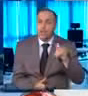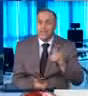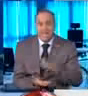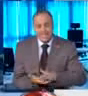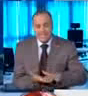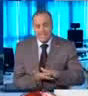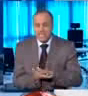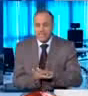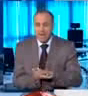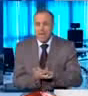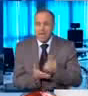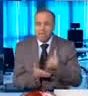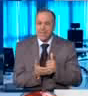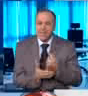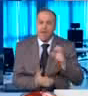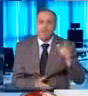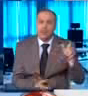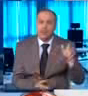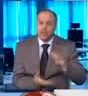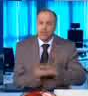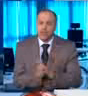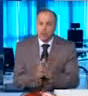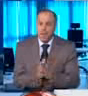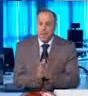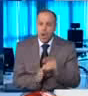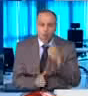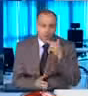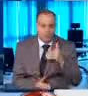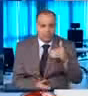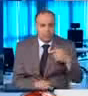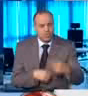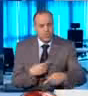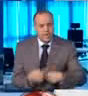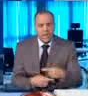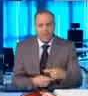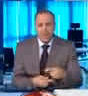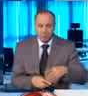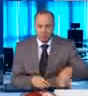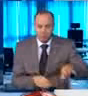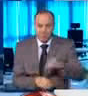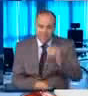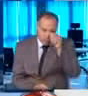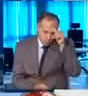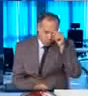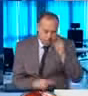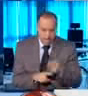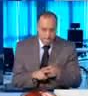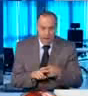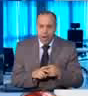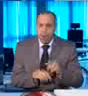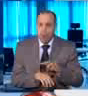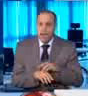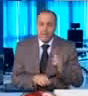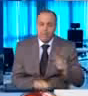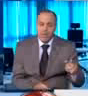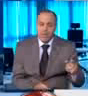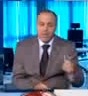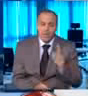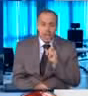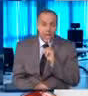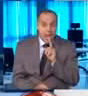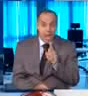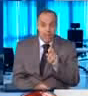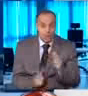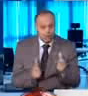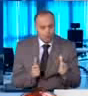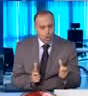زوم على فوشان التي نظمتها جمعية الضفاف للتنمية المستدامة بسبخة السيجومي بالشراكة مع ولاية بن عروس، كانت